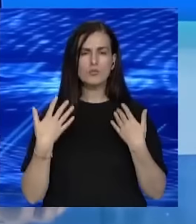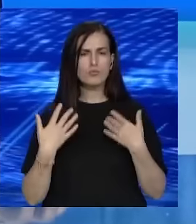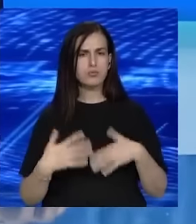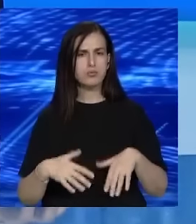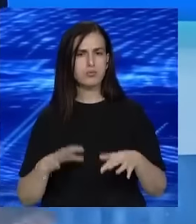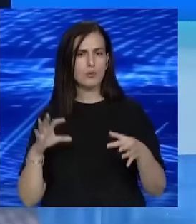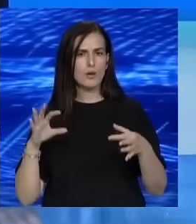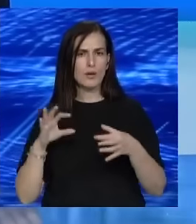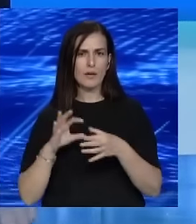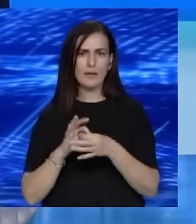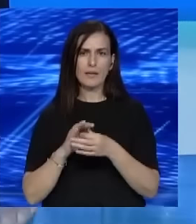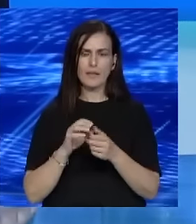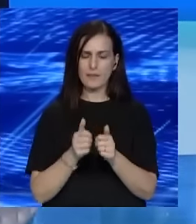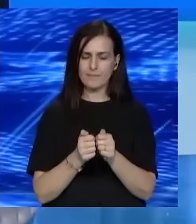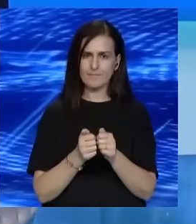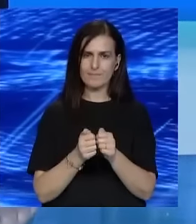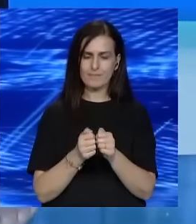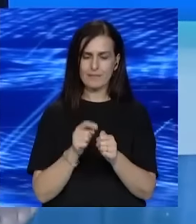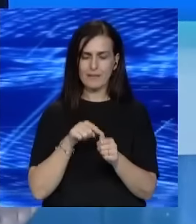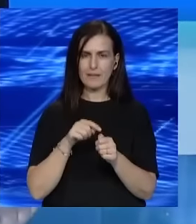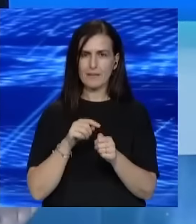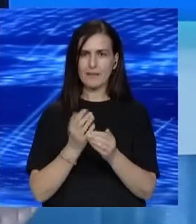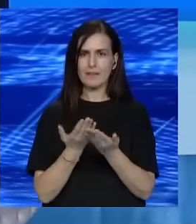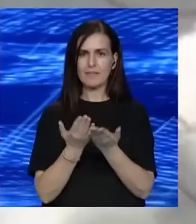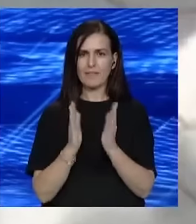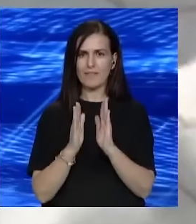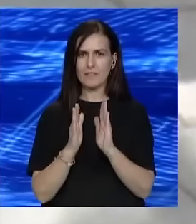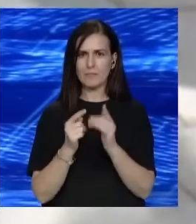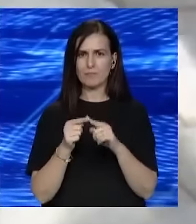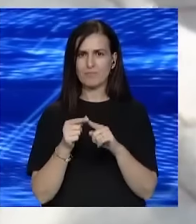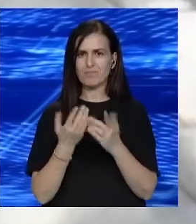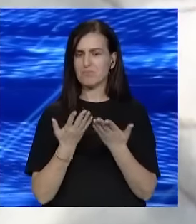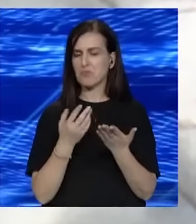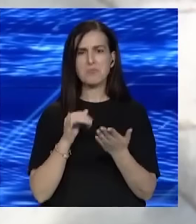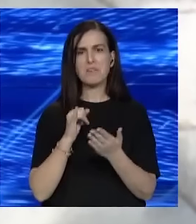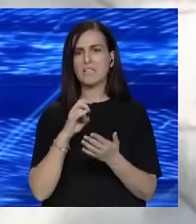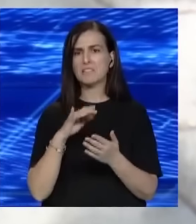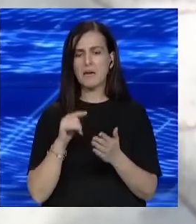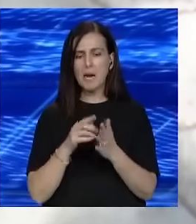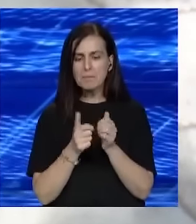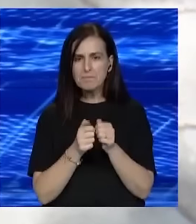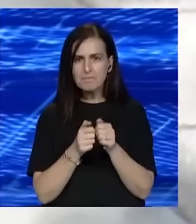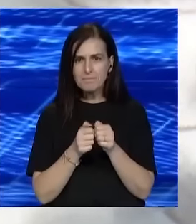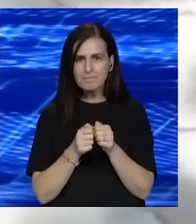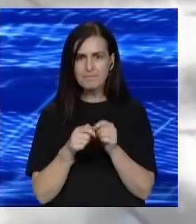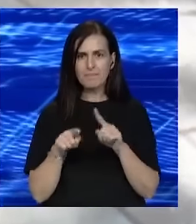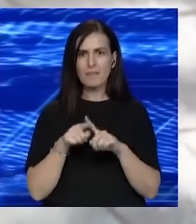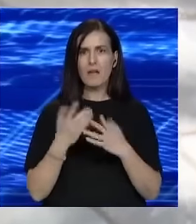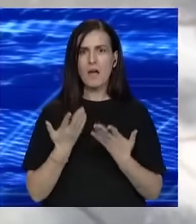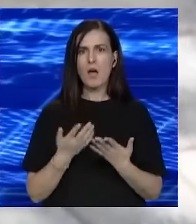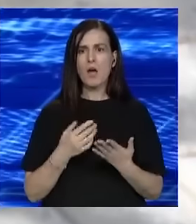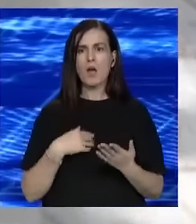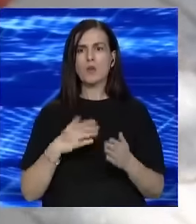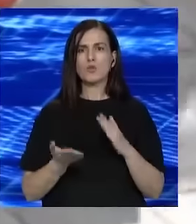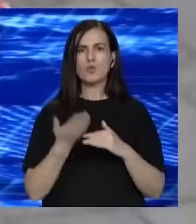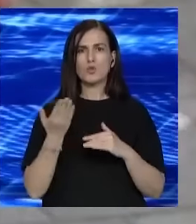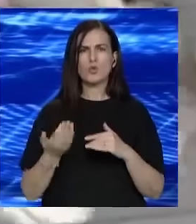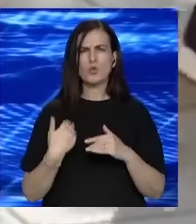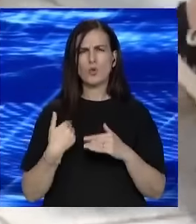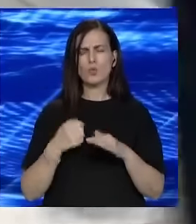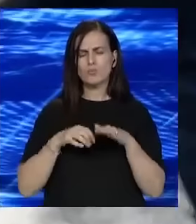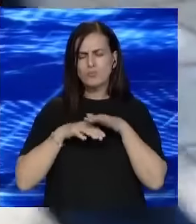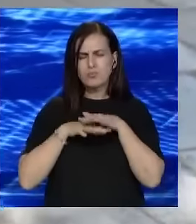katërtët në Europë për këtë problematikë. Përdorimi i rrjeteve sociale po gjen